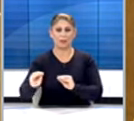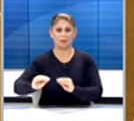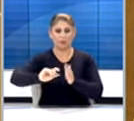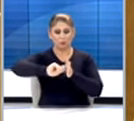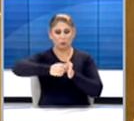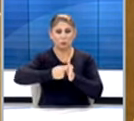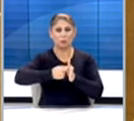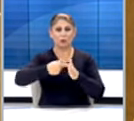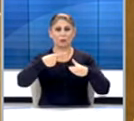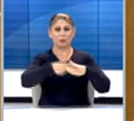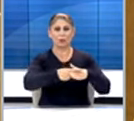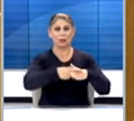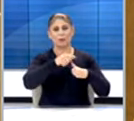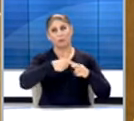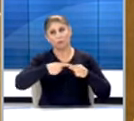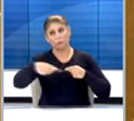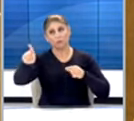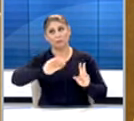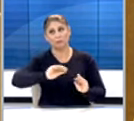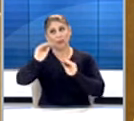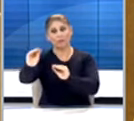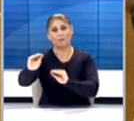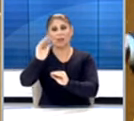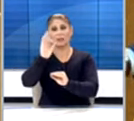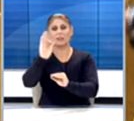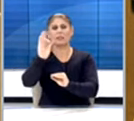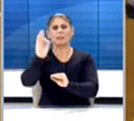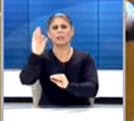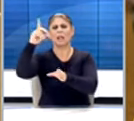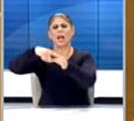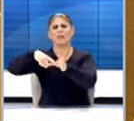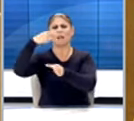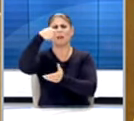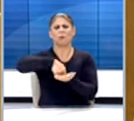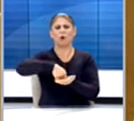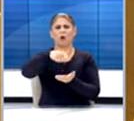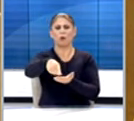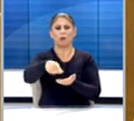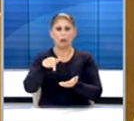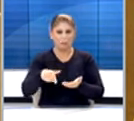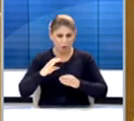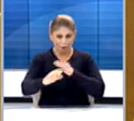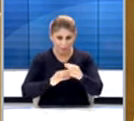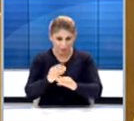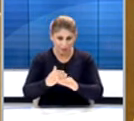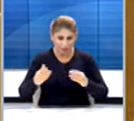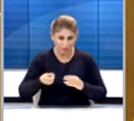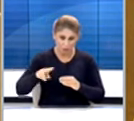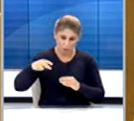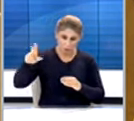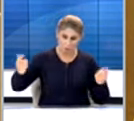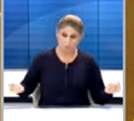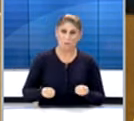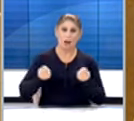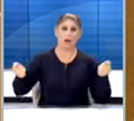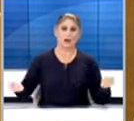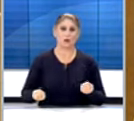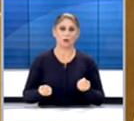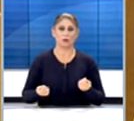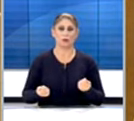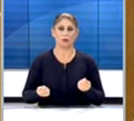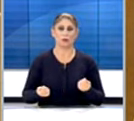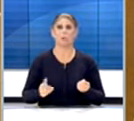τράπεζες προς τα funds. Αυτές δεν είναι επενδύσεις που αυξάνουν το παραγωγικό δυναμικό. Δεν είναι επενδύσεις που αυξάνουν